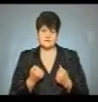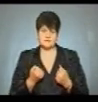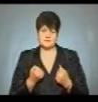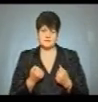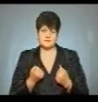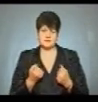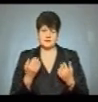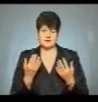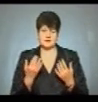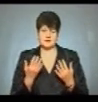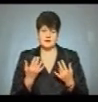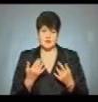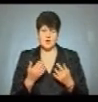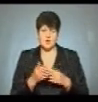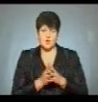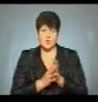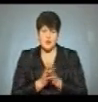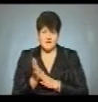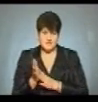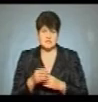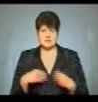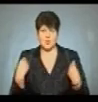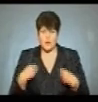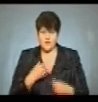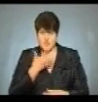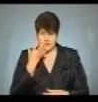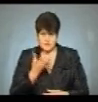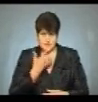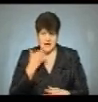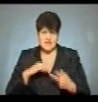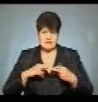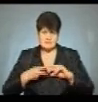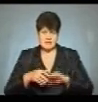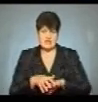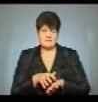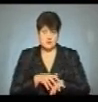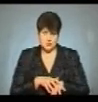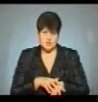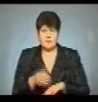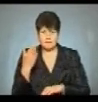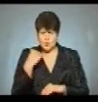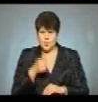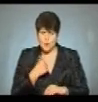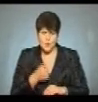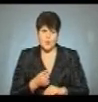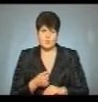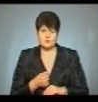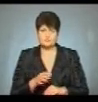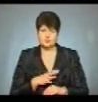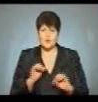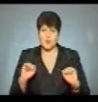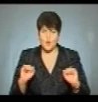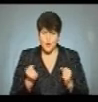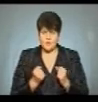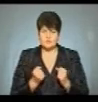пару рукавиць, теплий одяг. І зміни взуття, як минулого року було холодно